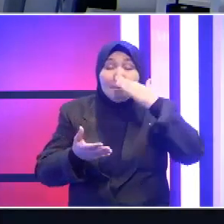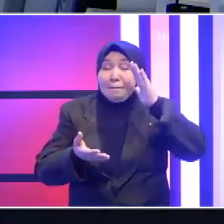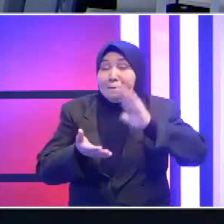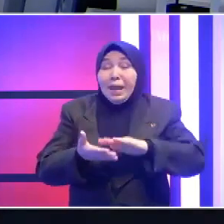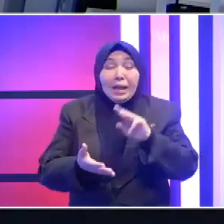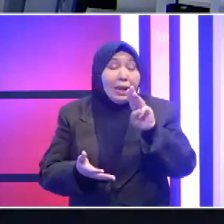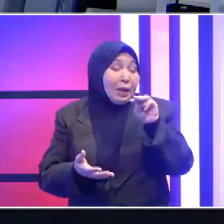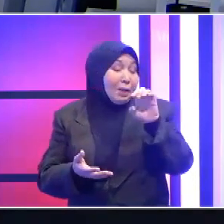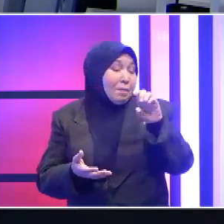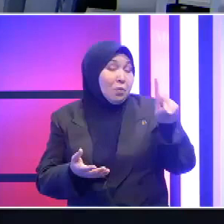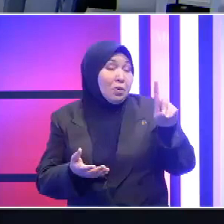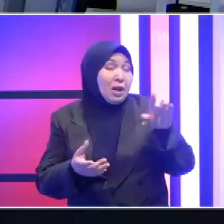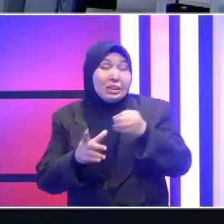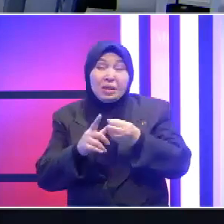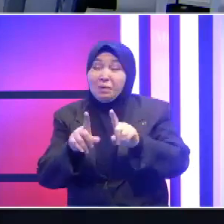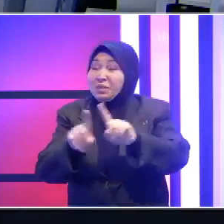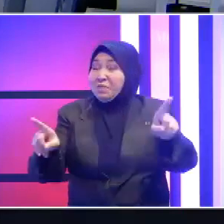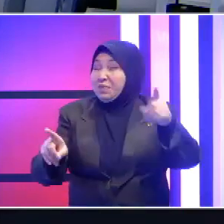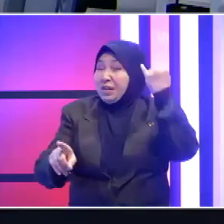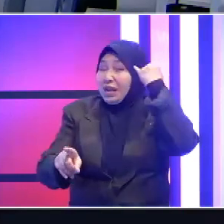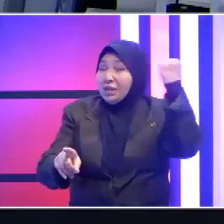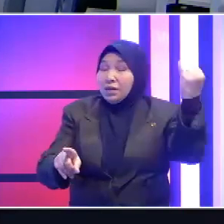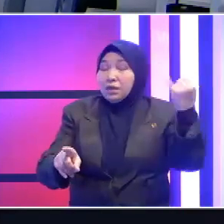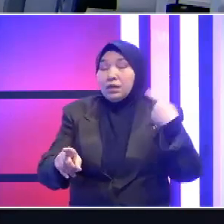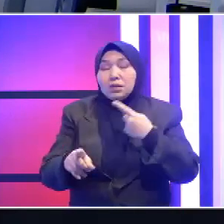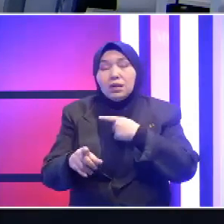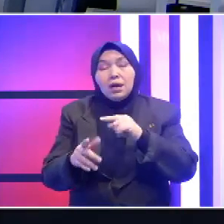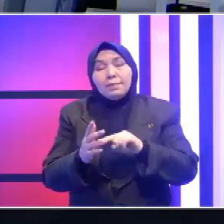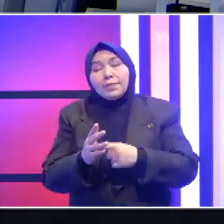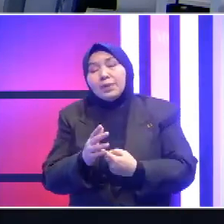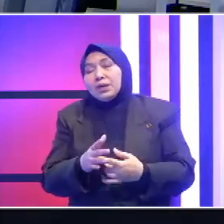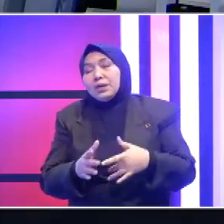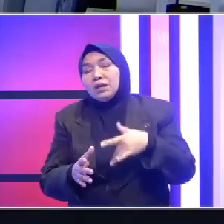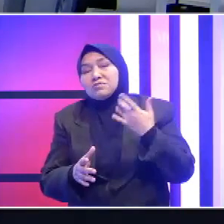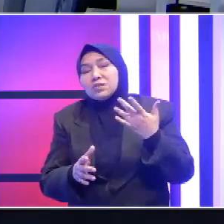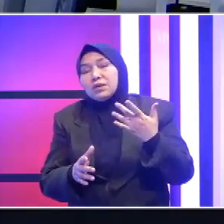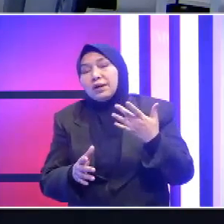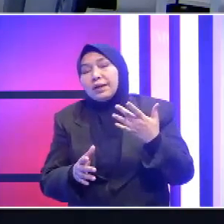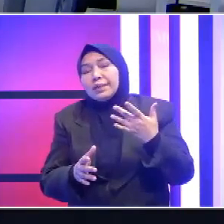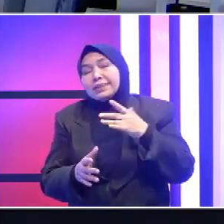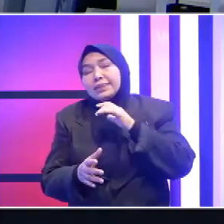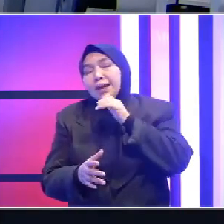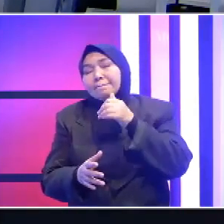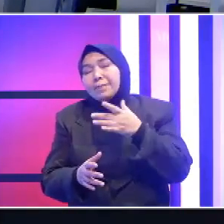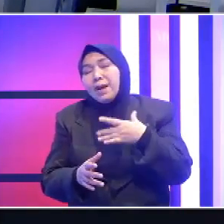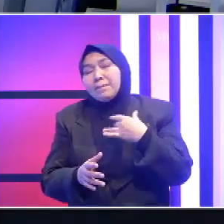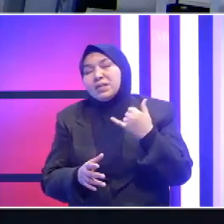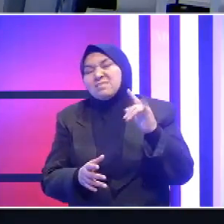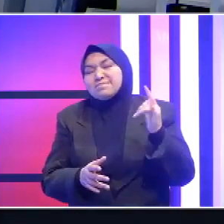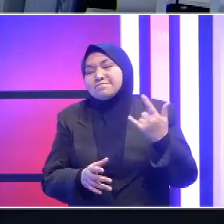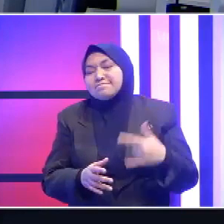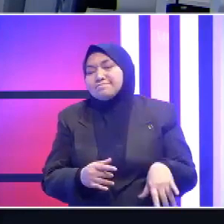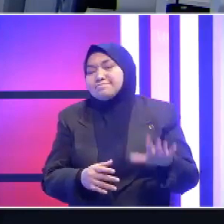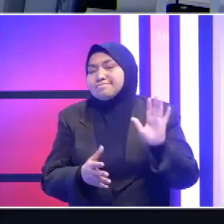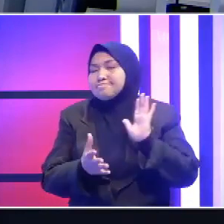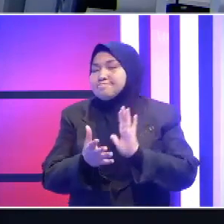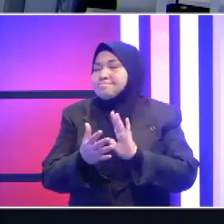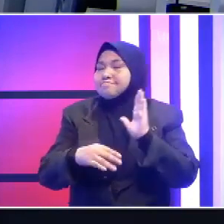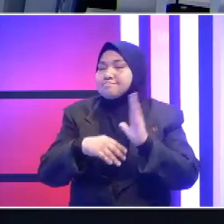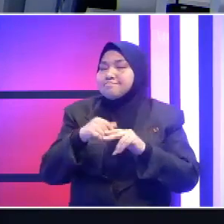mulut berbisa pendapat dengan gitu kita udah muludan Castle macem-macem tak Bape Choir pada waktu itu